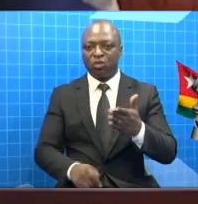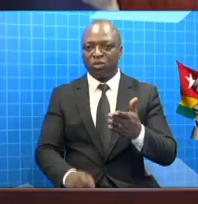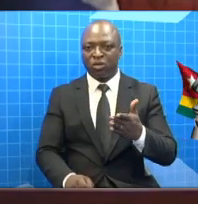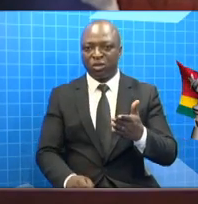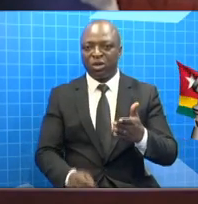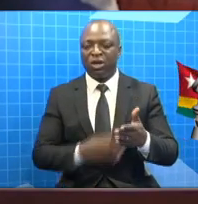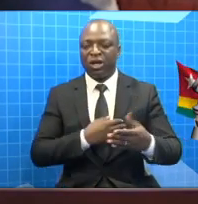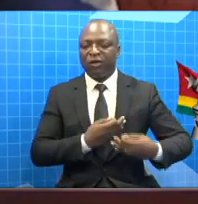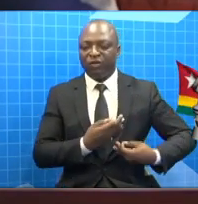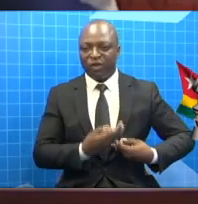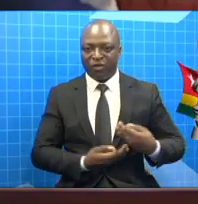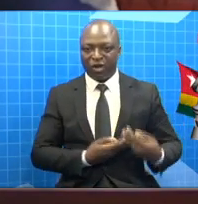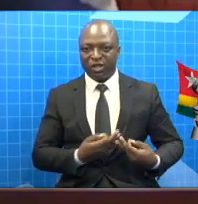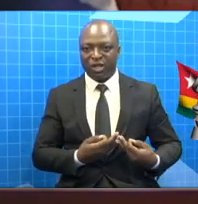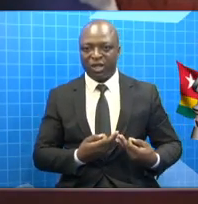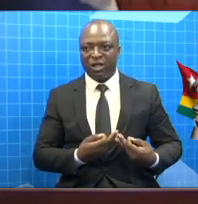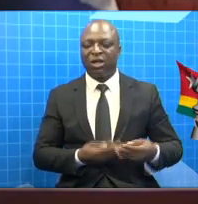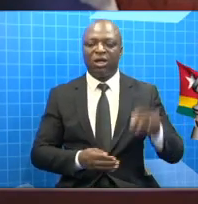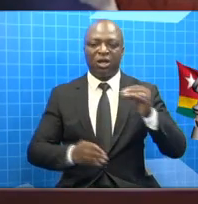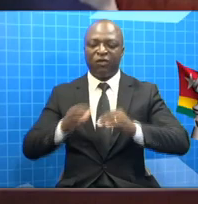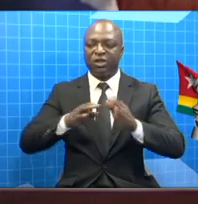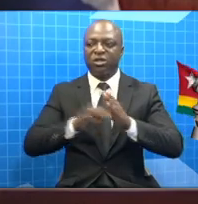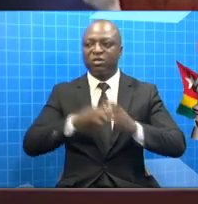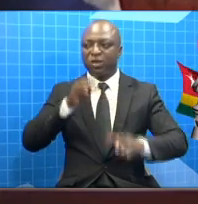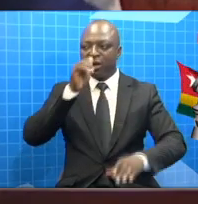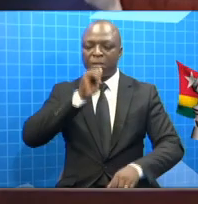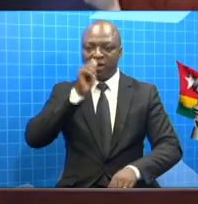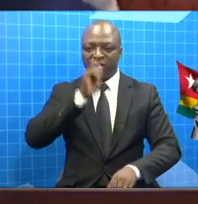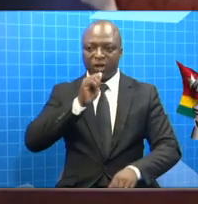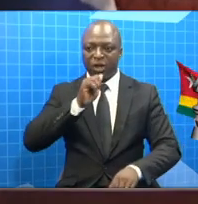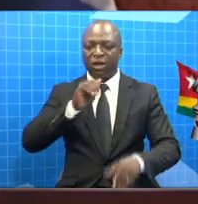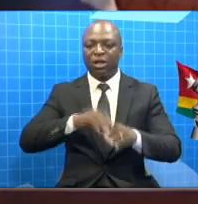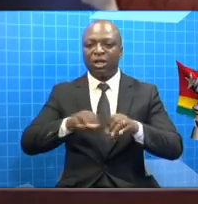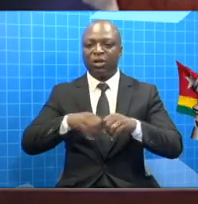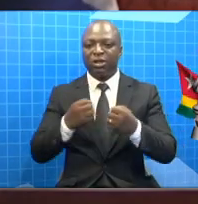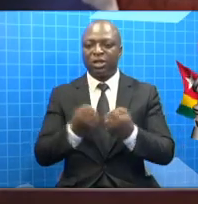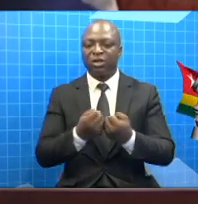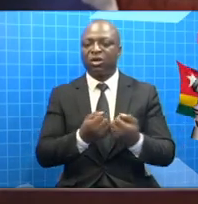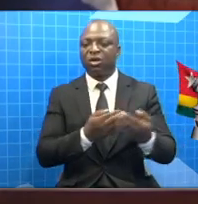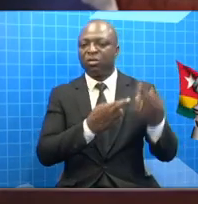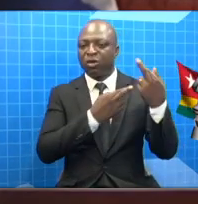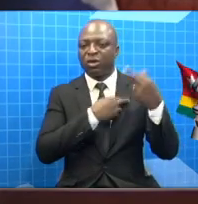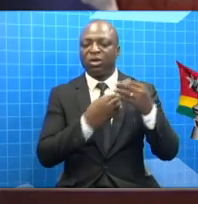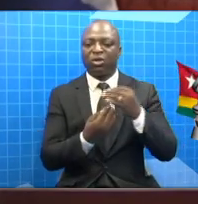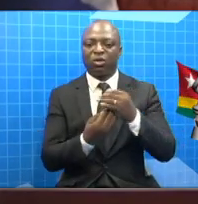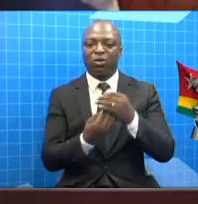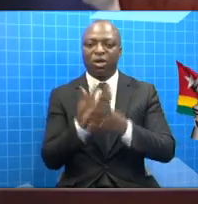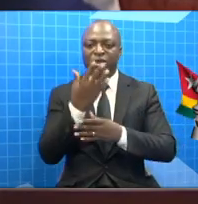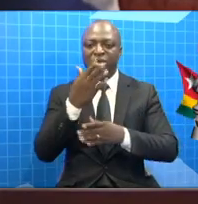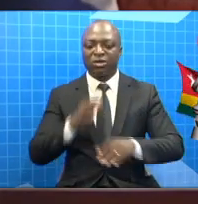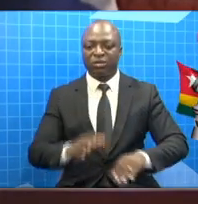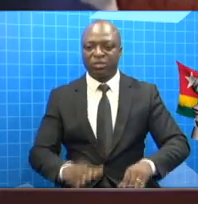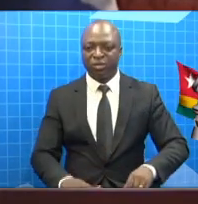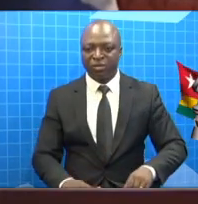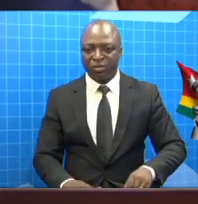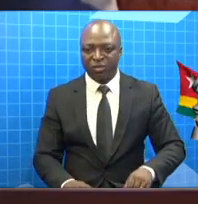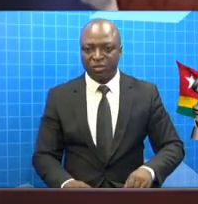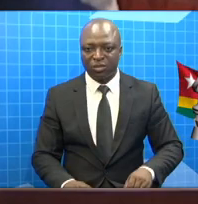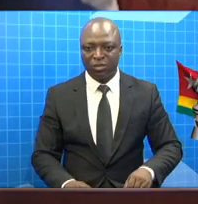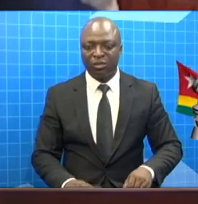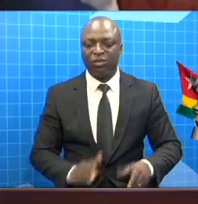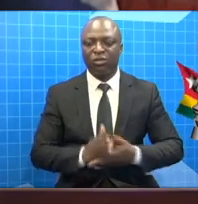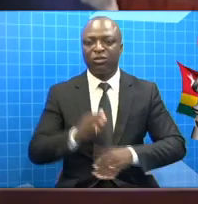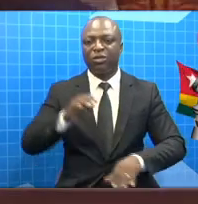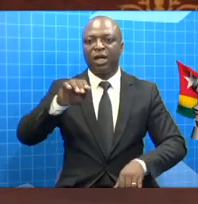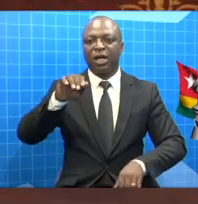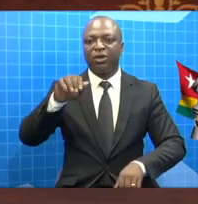et favoriser l'investissement privé dans les secteurs porteurs de croissance. Par